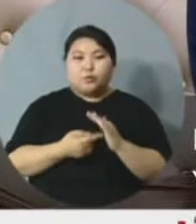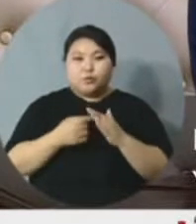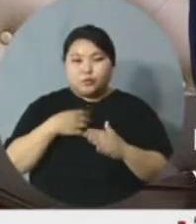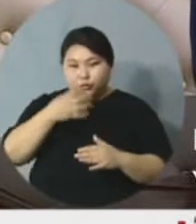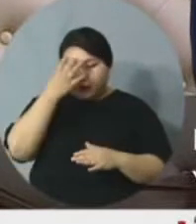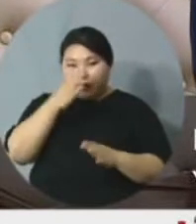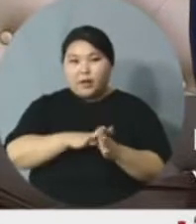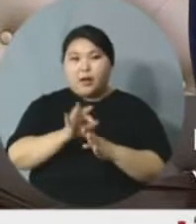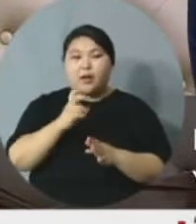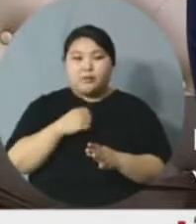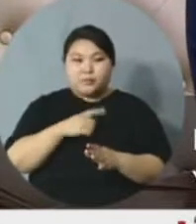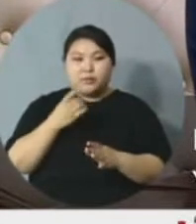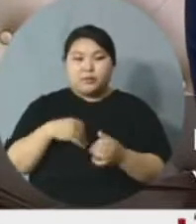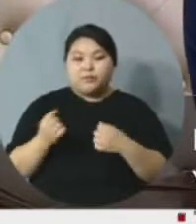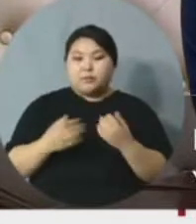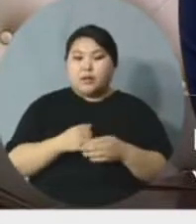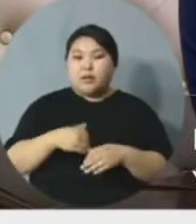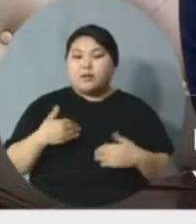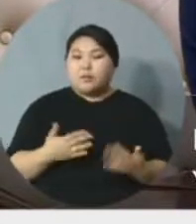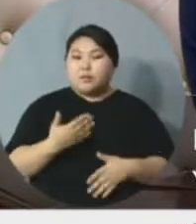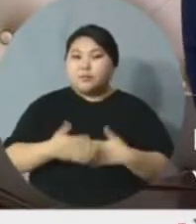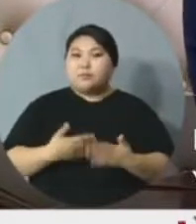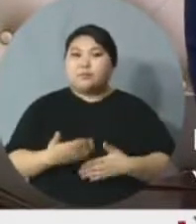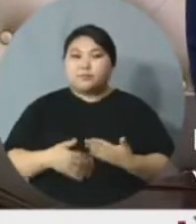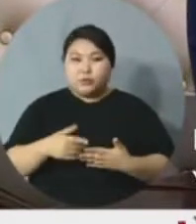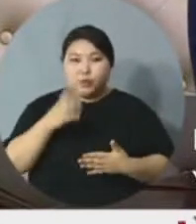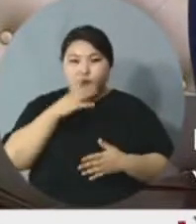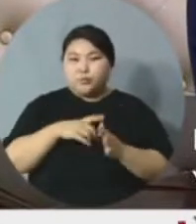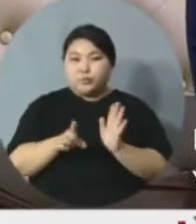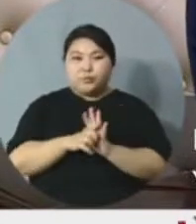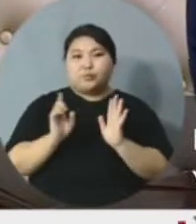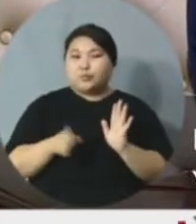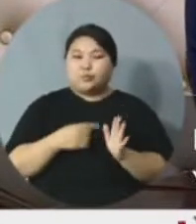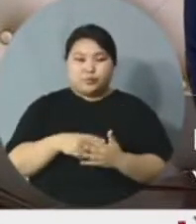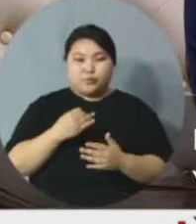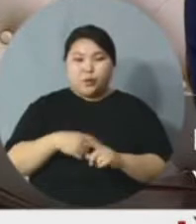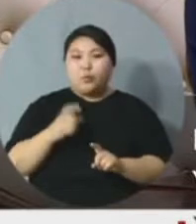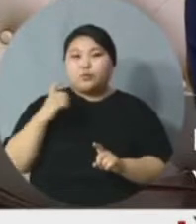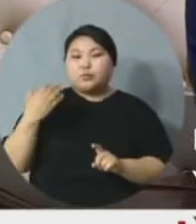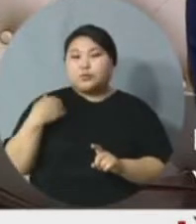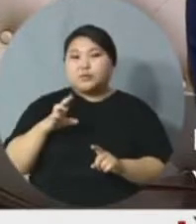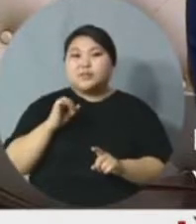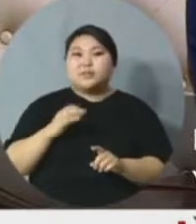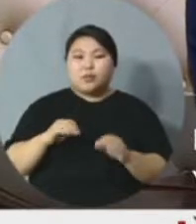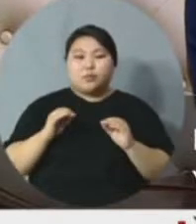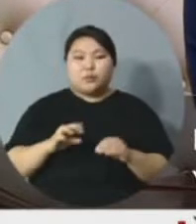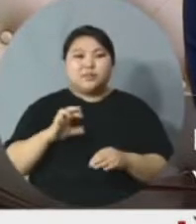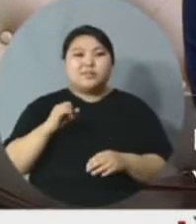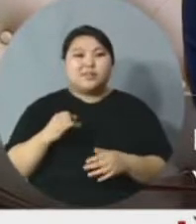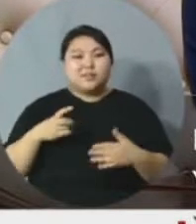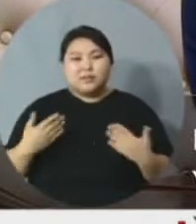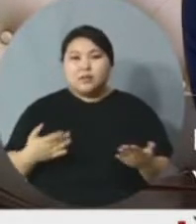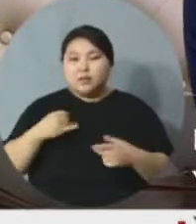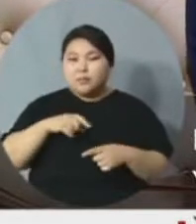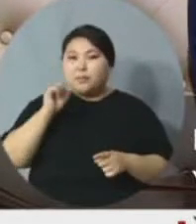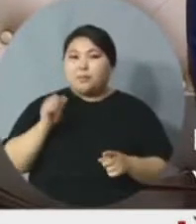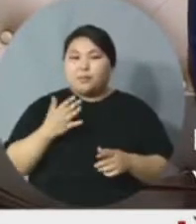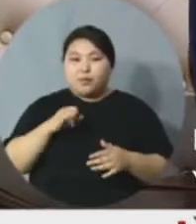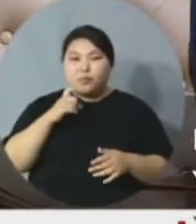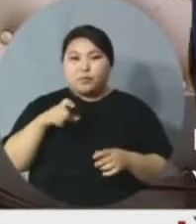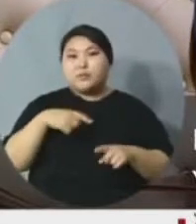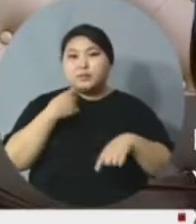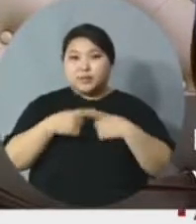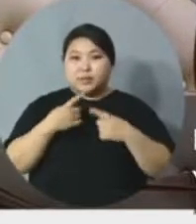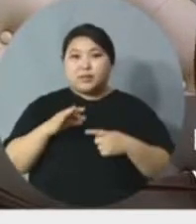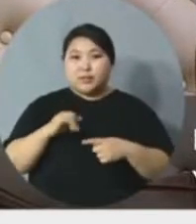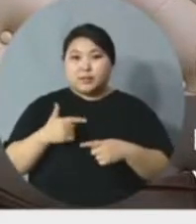үндсэндээ төрийн албаг залгуулж ажил амьдралаа авч явна гэдэг нь юусэн өчхөө зүйл. Хуучин яаж болоод ирсэн, яасан юм гэдэг байдлаас нь хэсэг